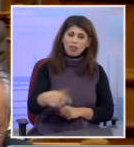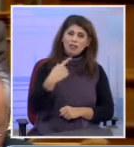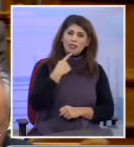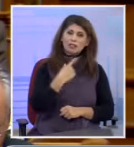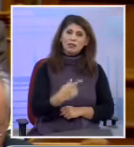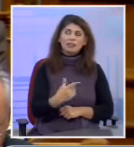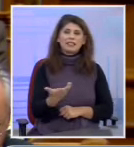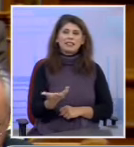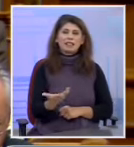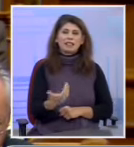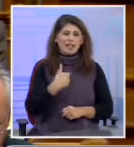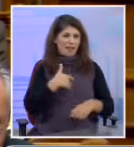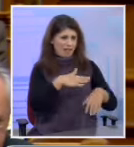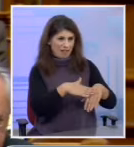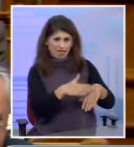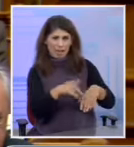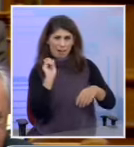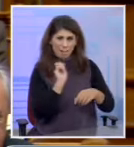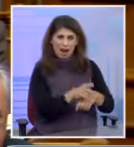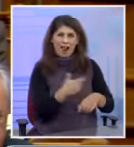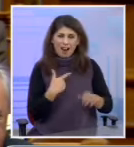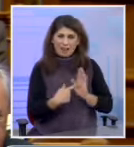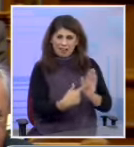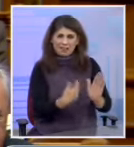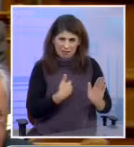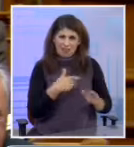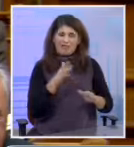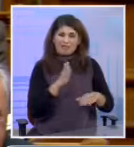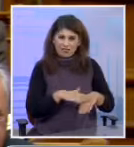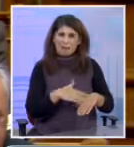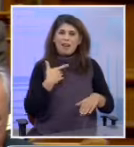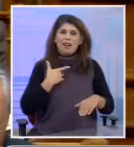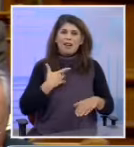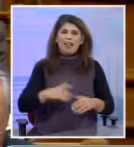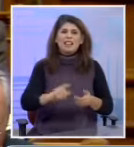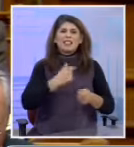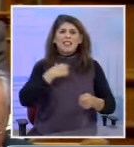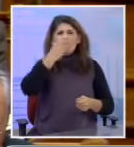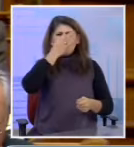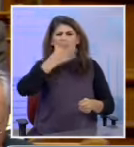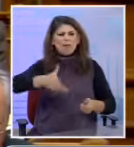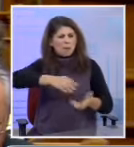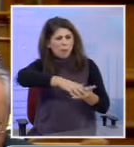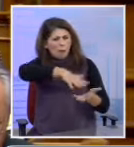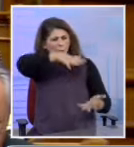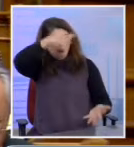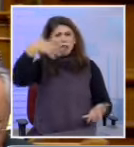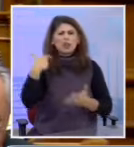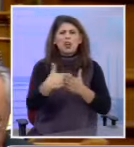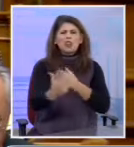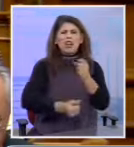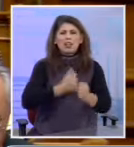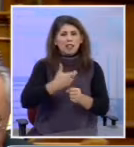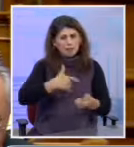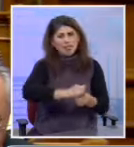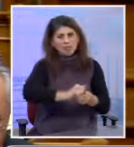το μουτζούρι σε εμάς που προσπαθούμε να ξεπλύνουμε τα άπλυτα που αφήσατε τόσα χρόνια σε αυτόν τον τόπο. Θα τα ξεπλύνουμε